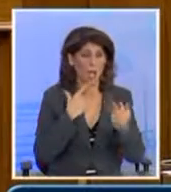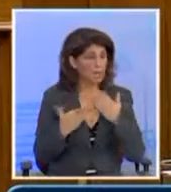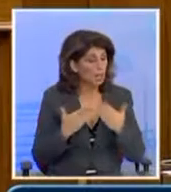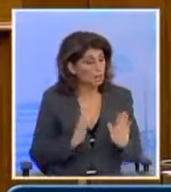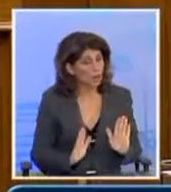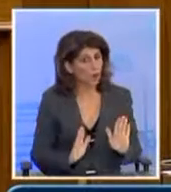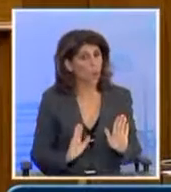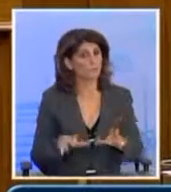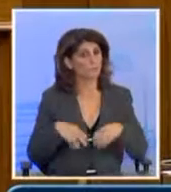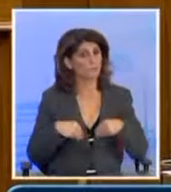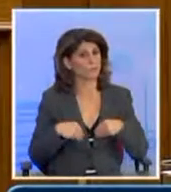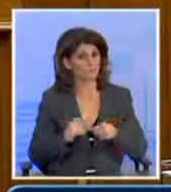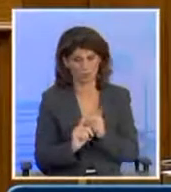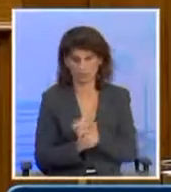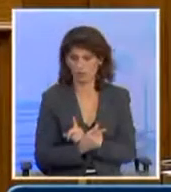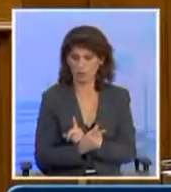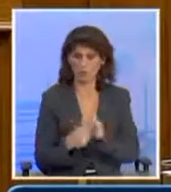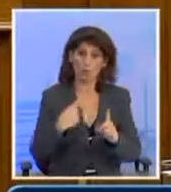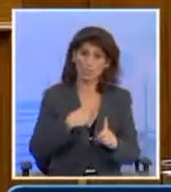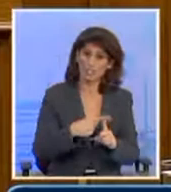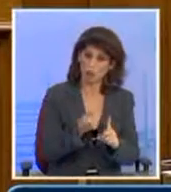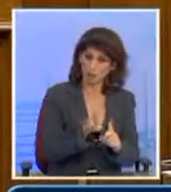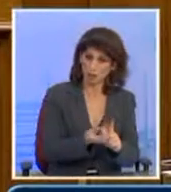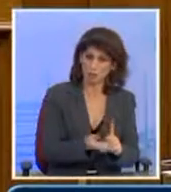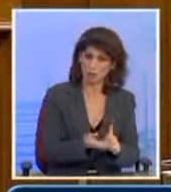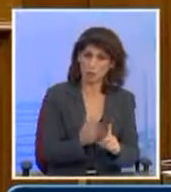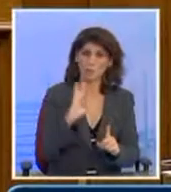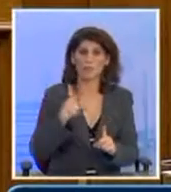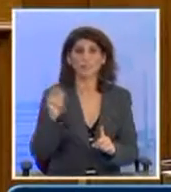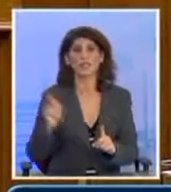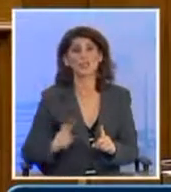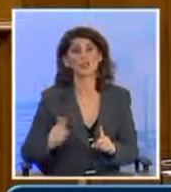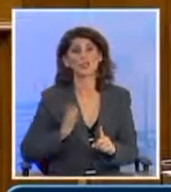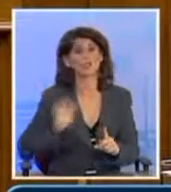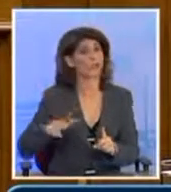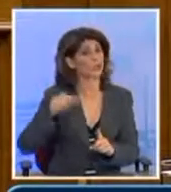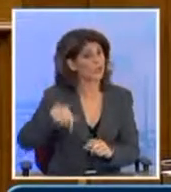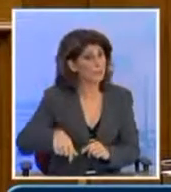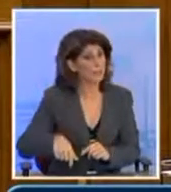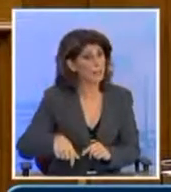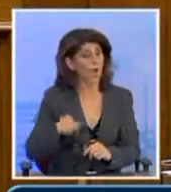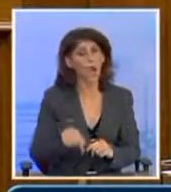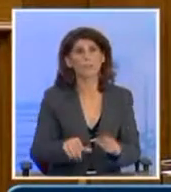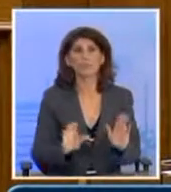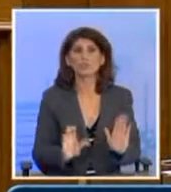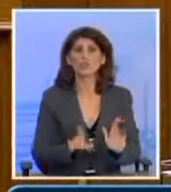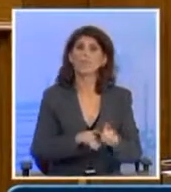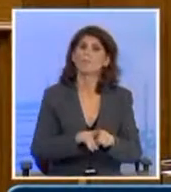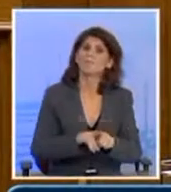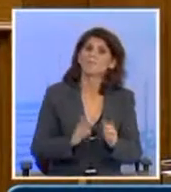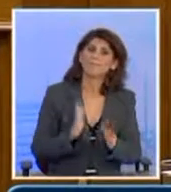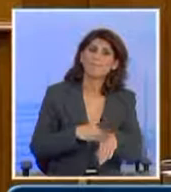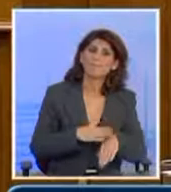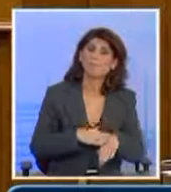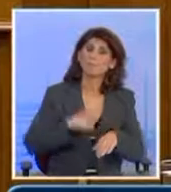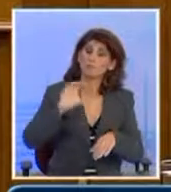επίσης και συμμερίζομαι την αντίφαση των θετικών αριθμών με την καθημερινή ζωή των πολιτών σήμερα. Αυτό όμως οφείλεται στο γεγονός